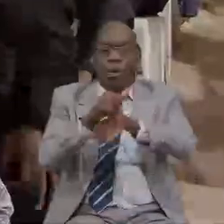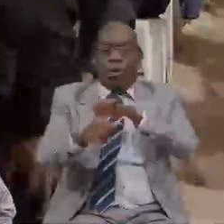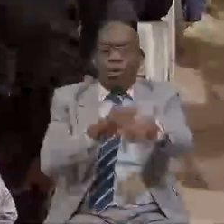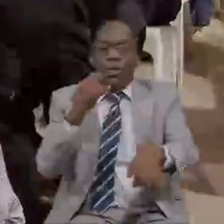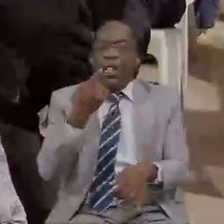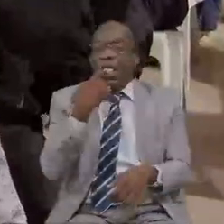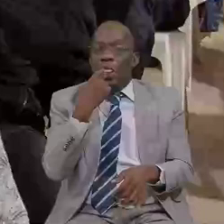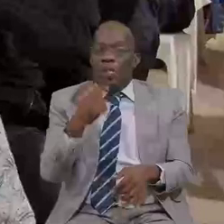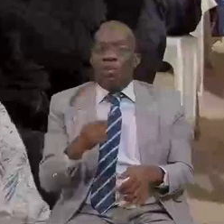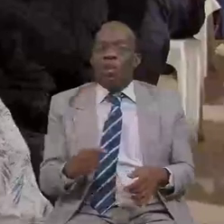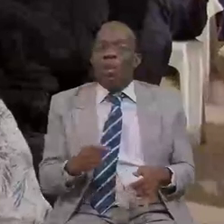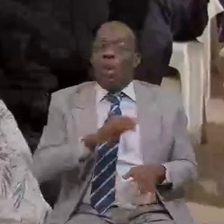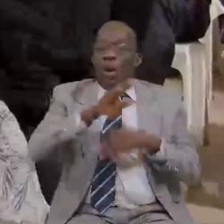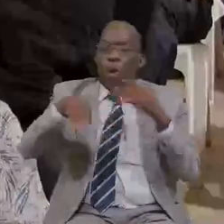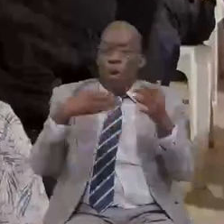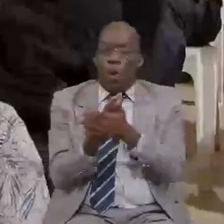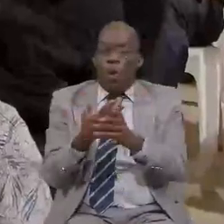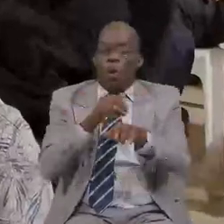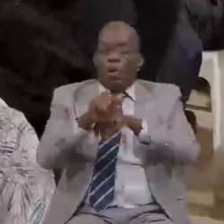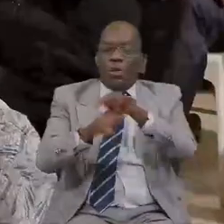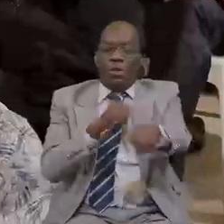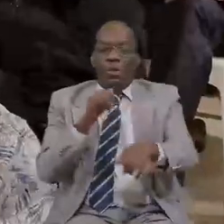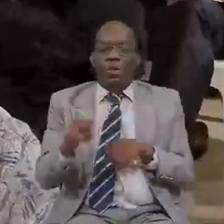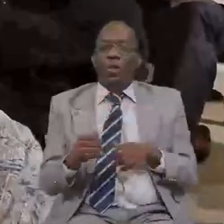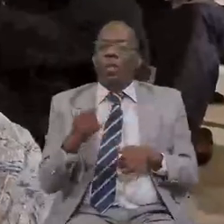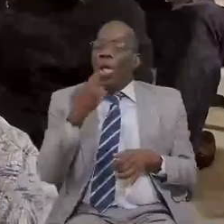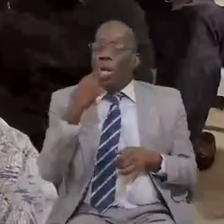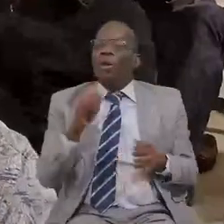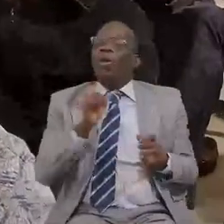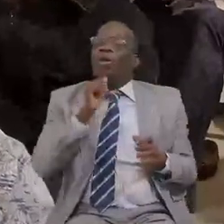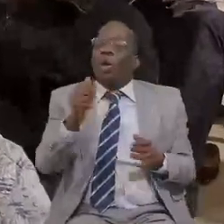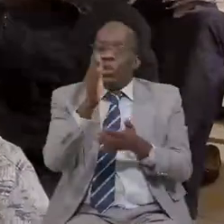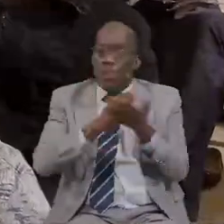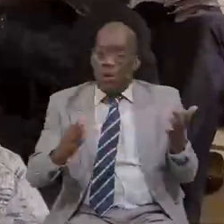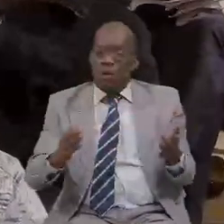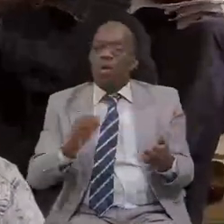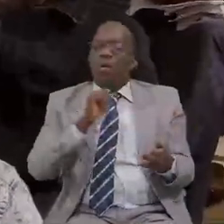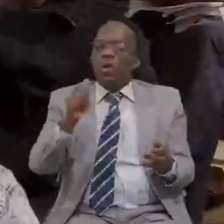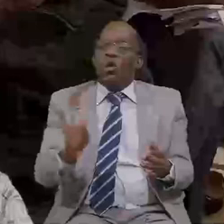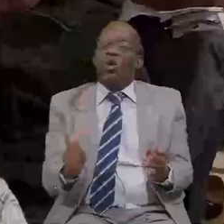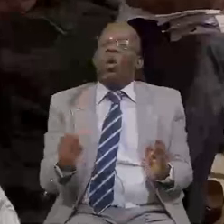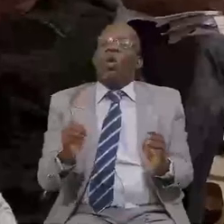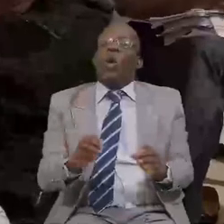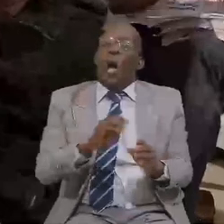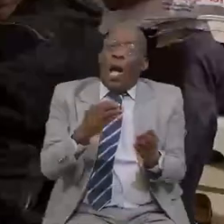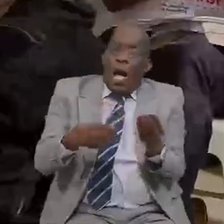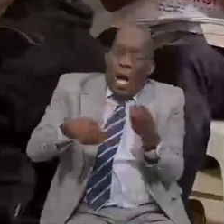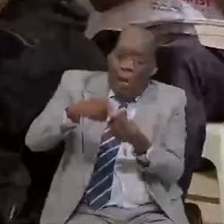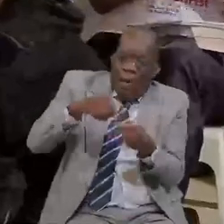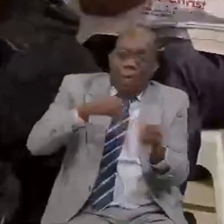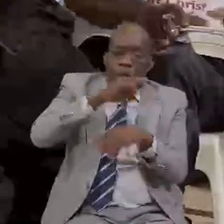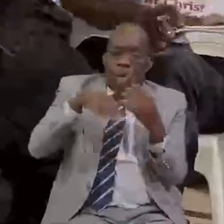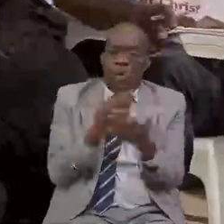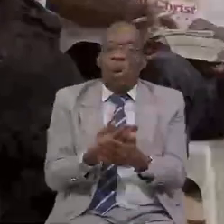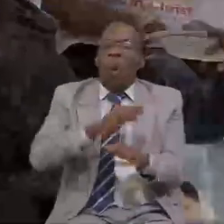les langues flatteuses, lèvres flatteuses. Ce n'est pas la majorité de ces langues flatteuses, mais toutes les